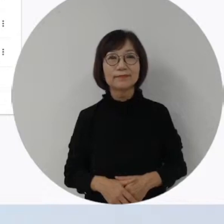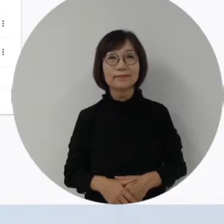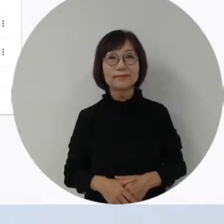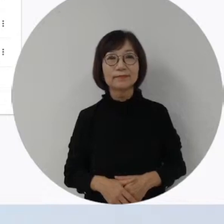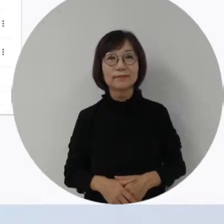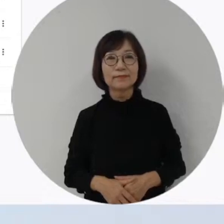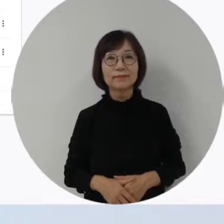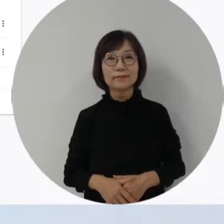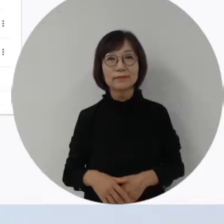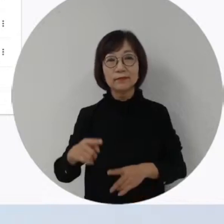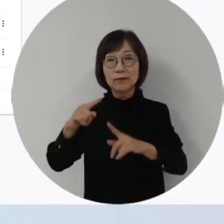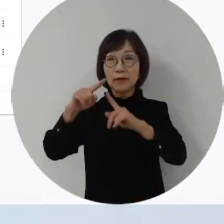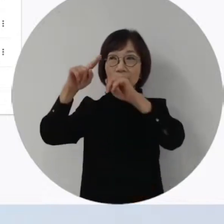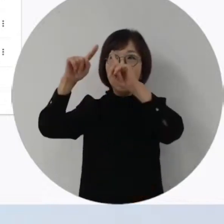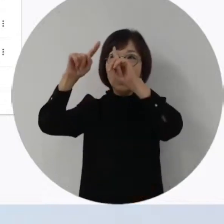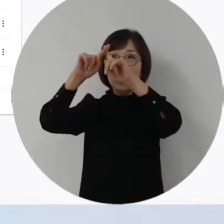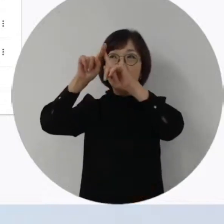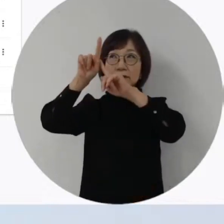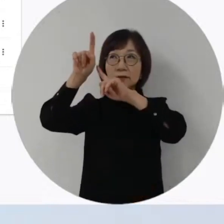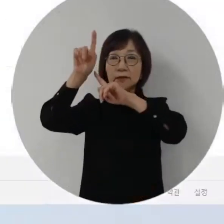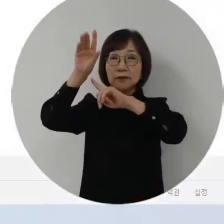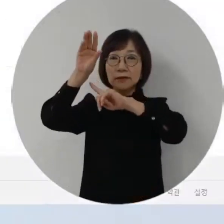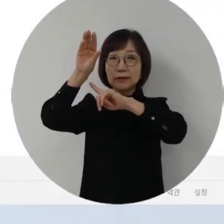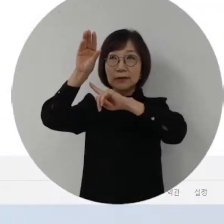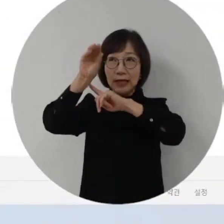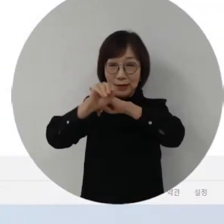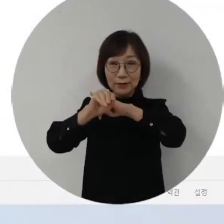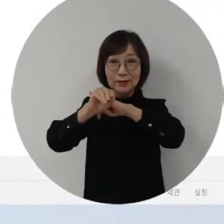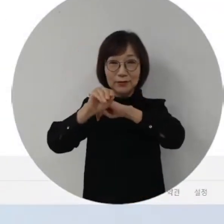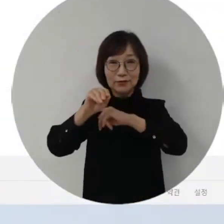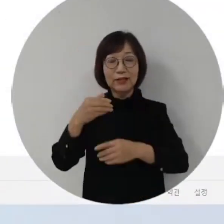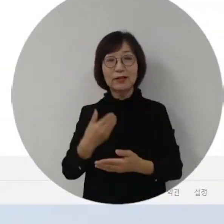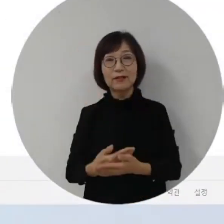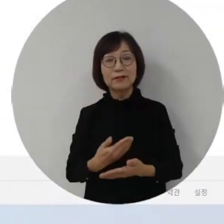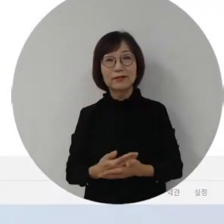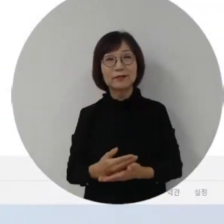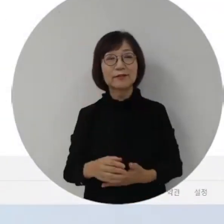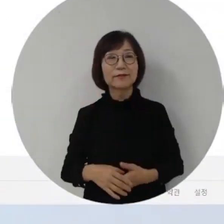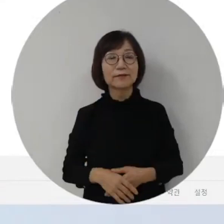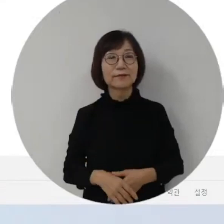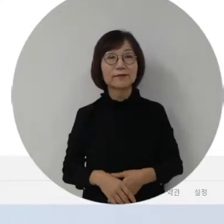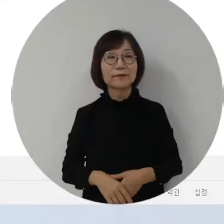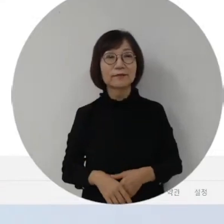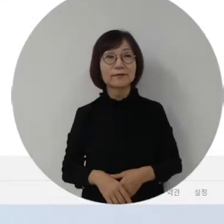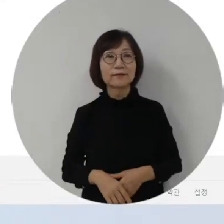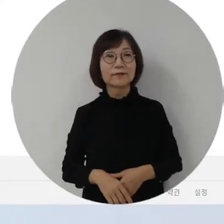이렇게 하고 X 닫기 버튼 눌러서 이 설정 탭은 닫아줄게요.